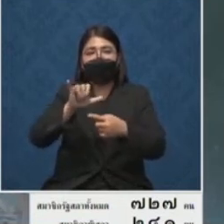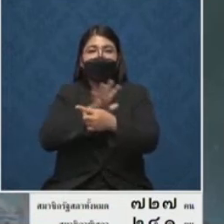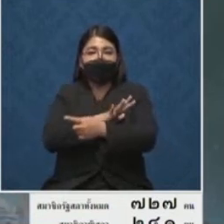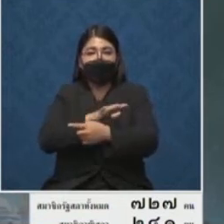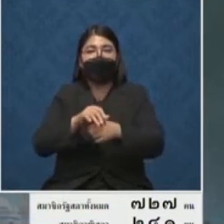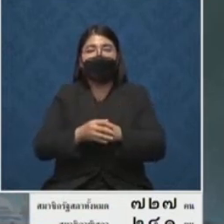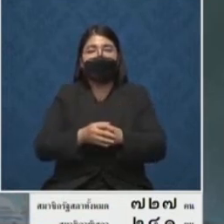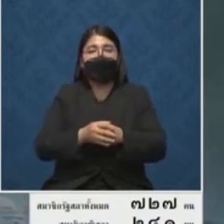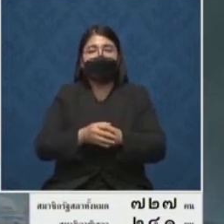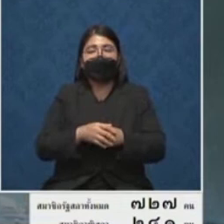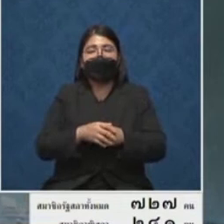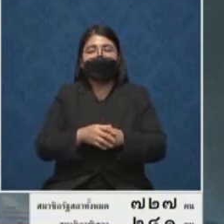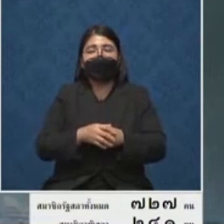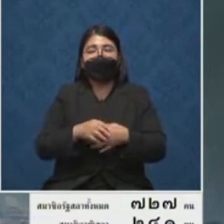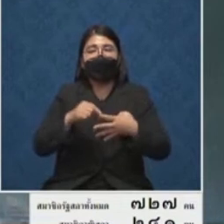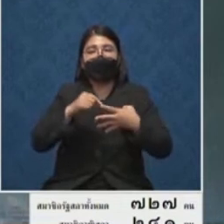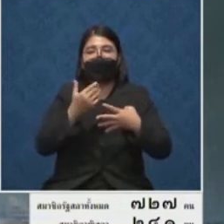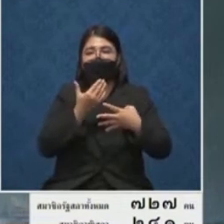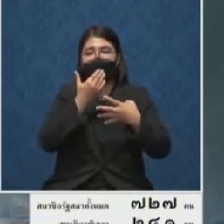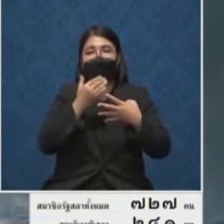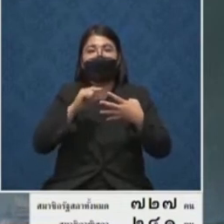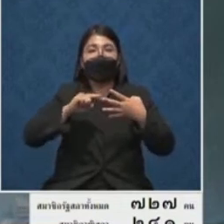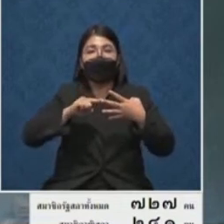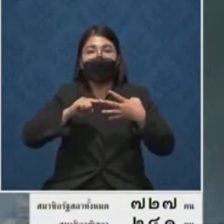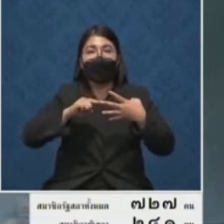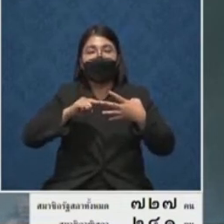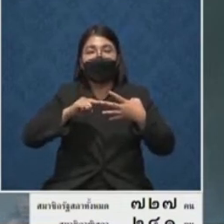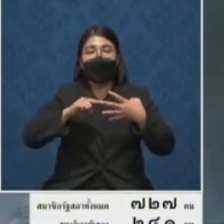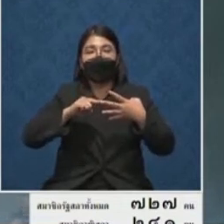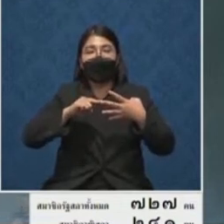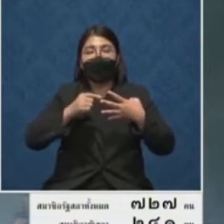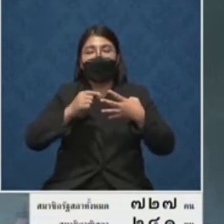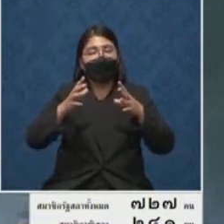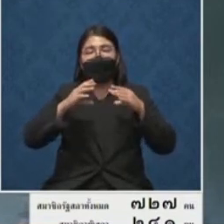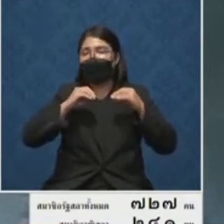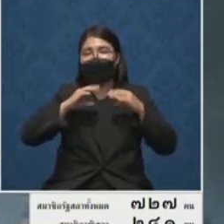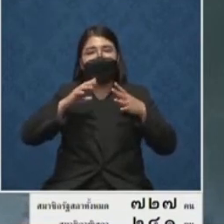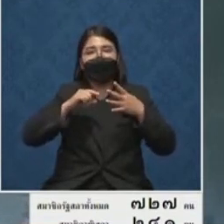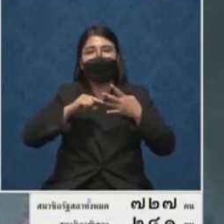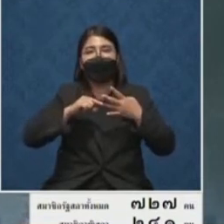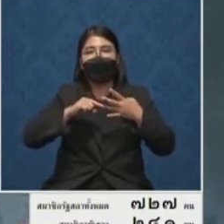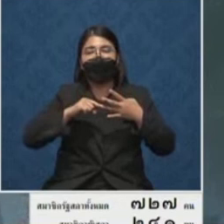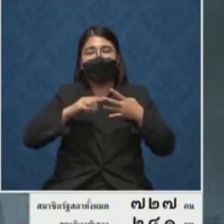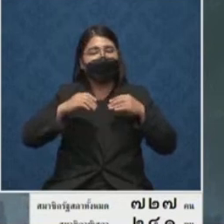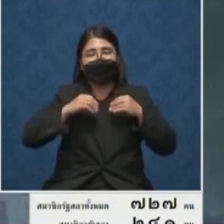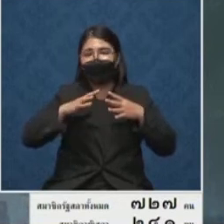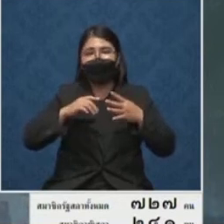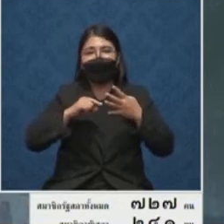ดุลแสงสิงแก้ว 1งดออกเสียง2ไม่รับหลัก